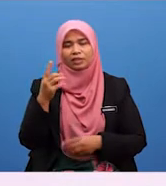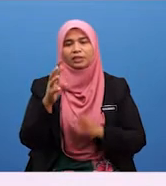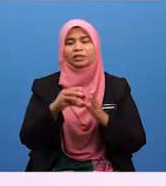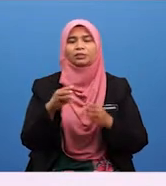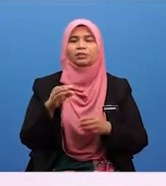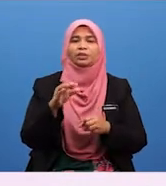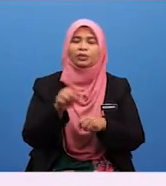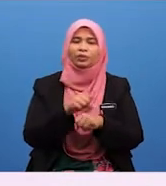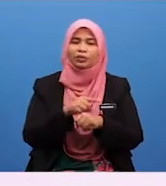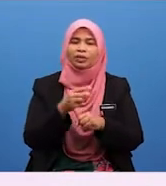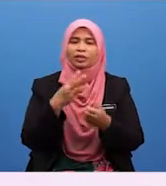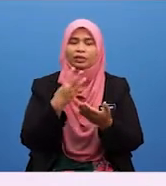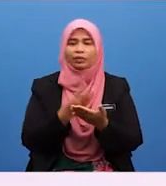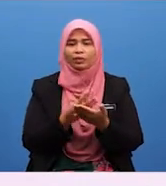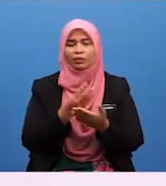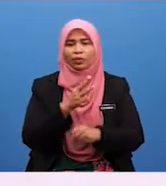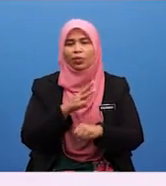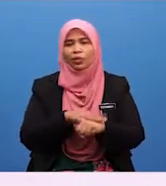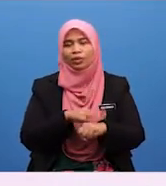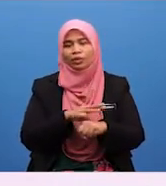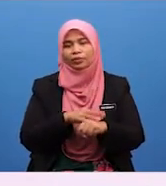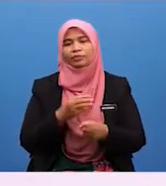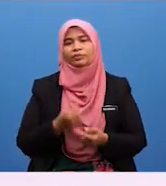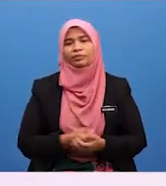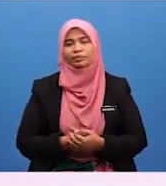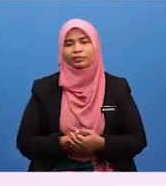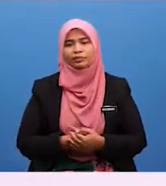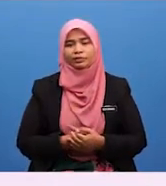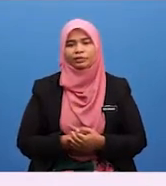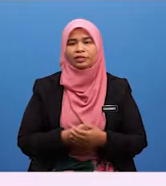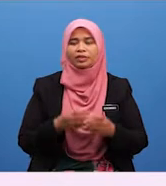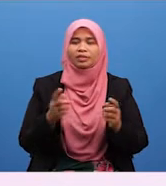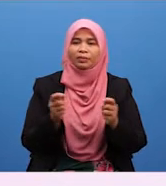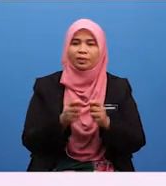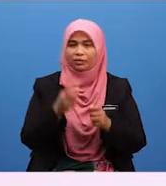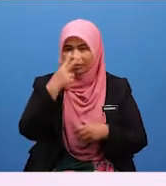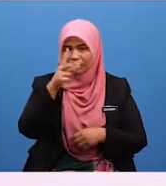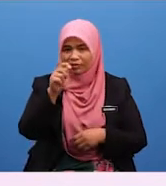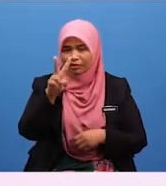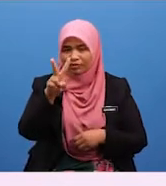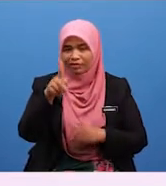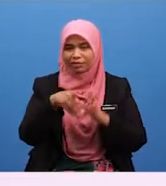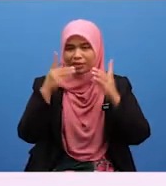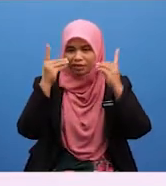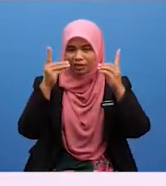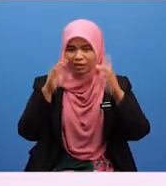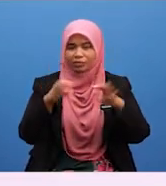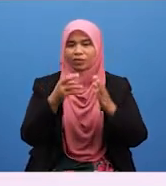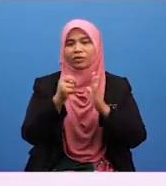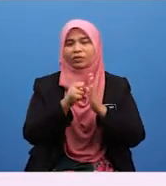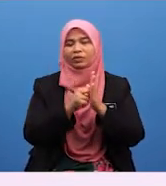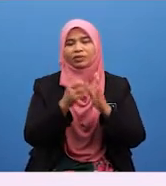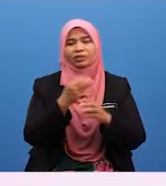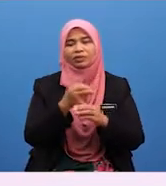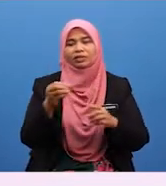memanfaatkan waktu luang untuk menambah ilmu seperti menonton TV pendidikan, membuat nota